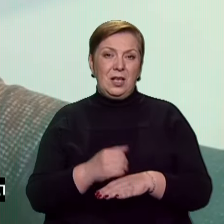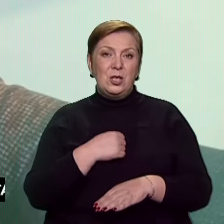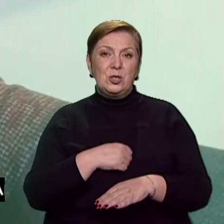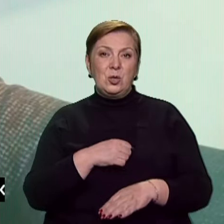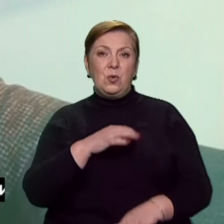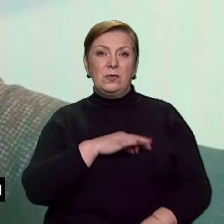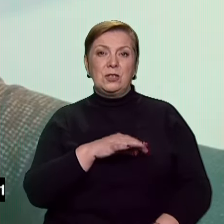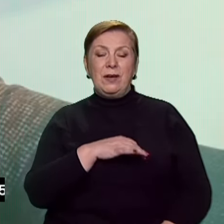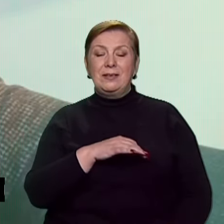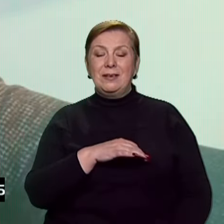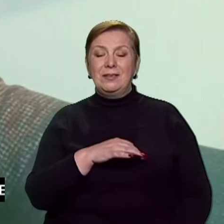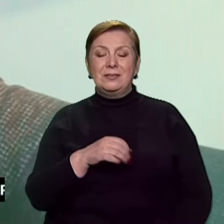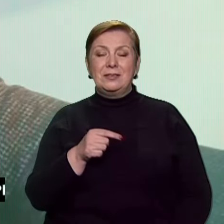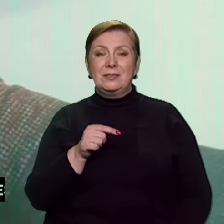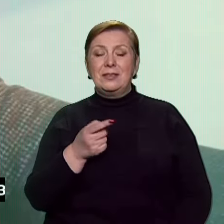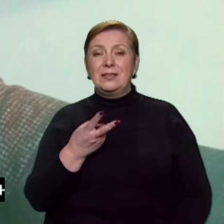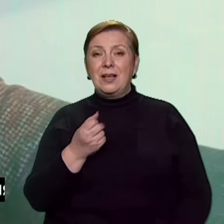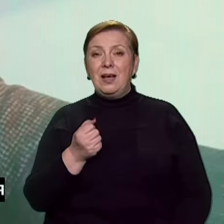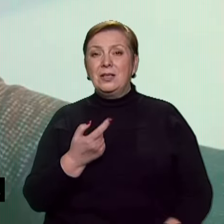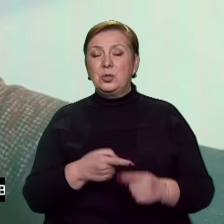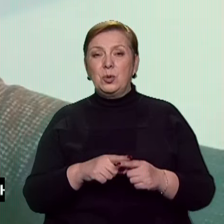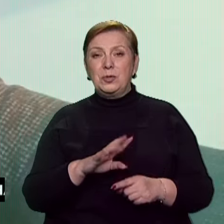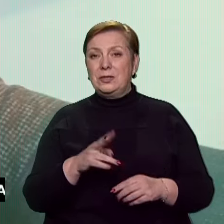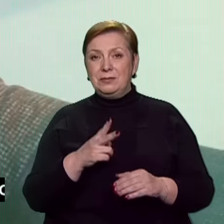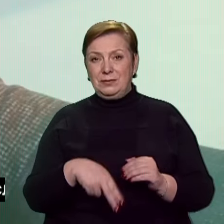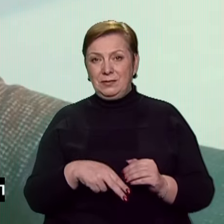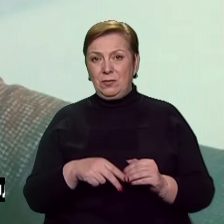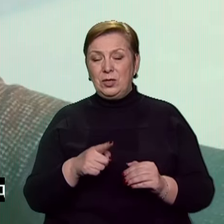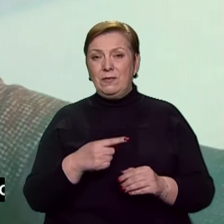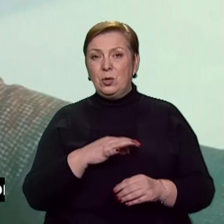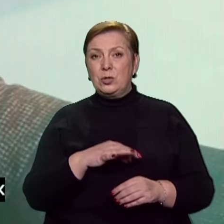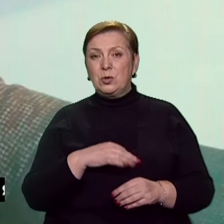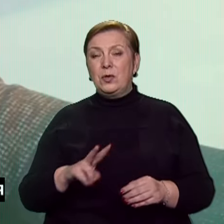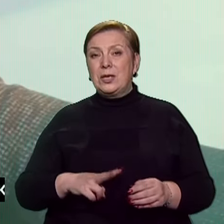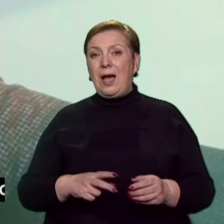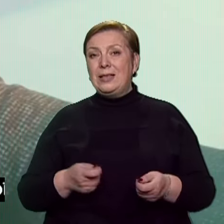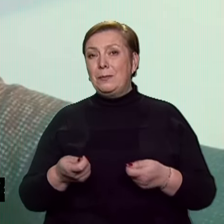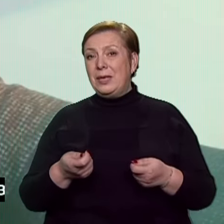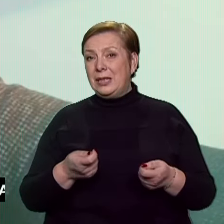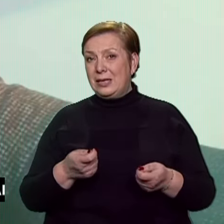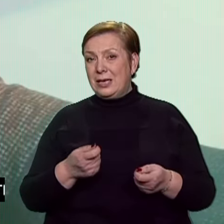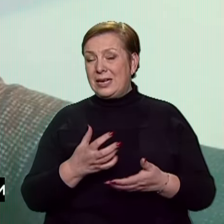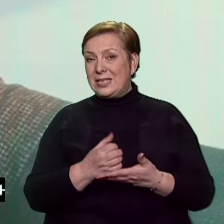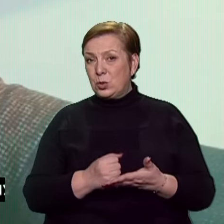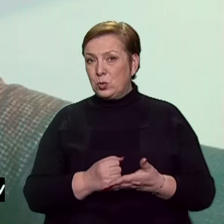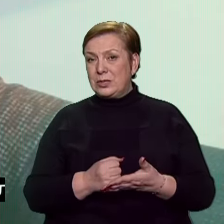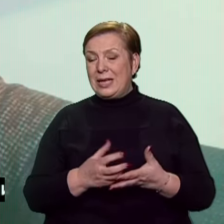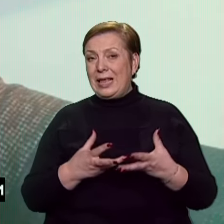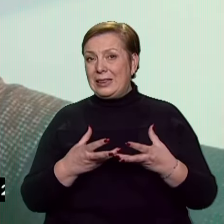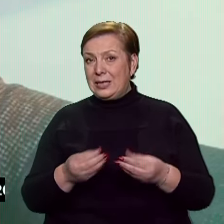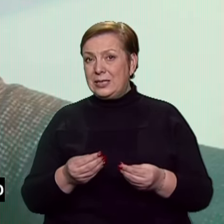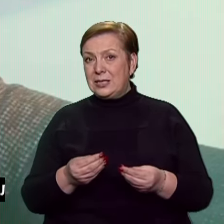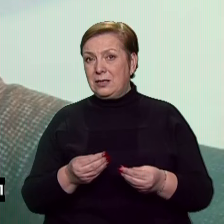зловживання на тому не закінчується. Вони використовують адмінресурс, вони використовують тиск, вони використовують